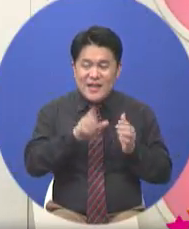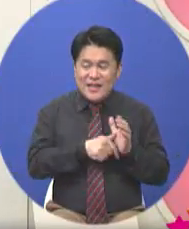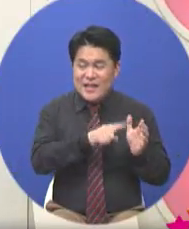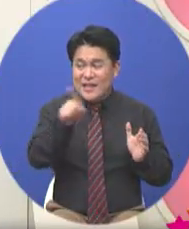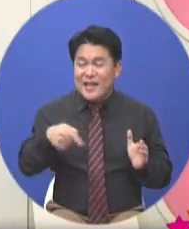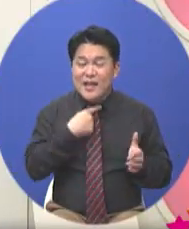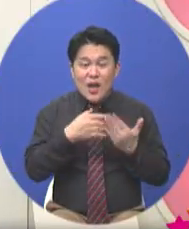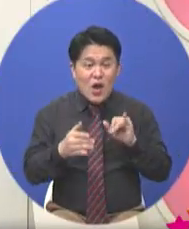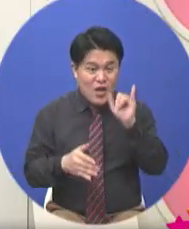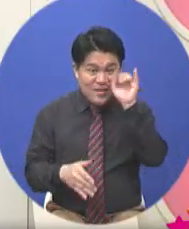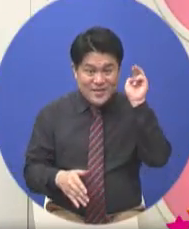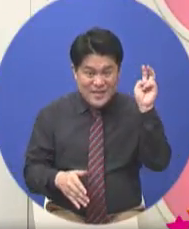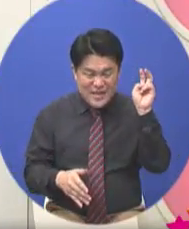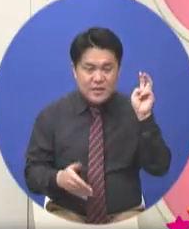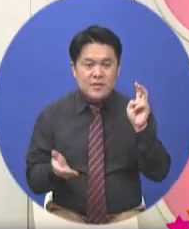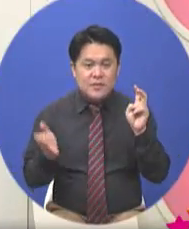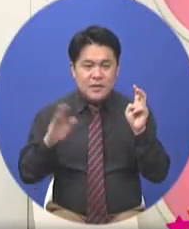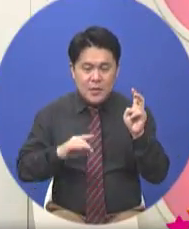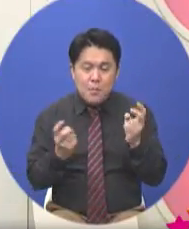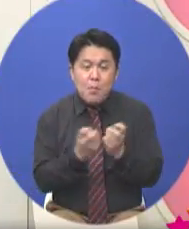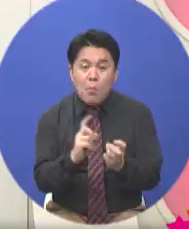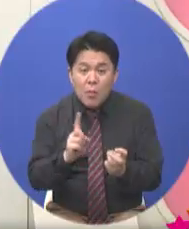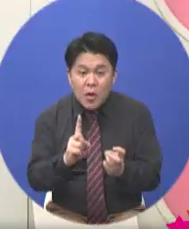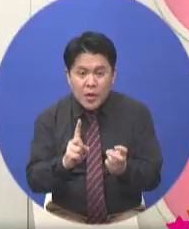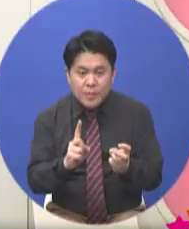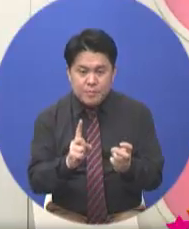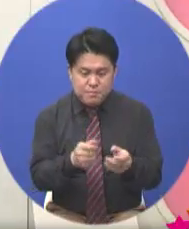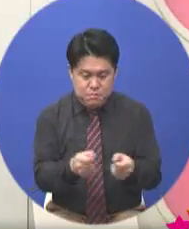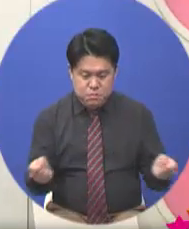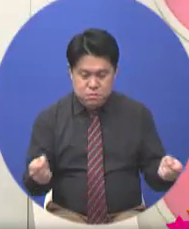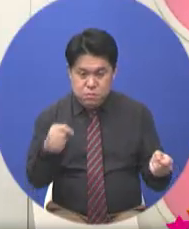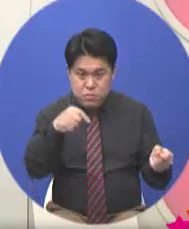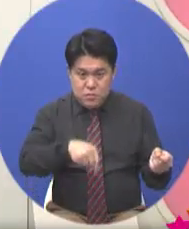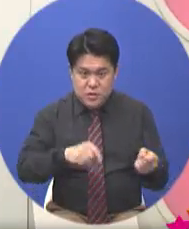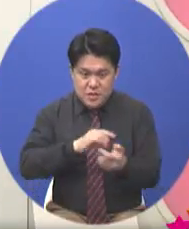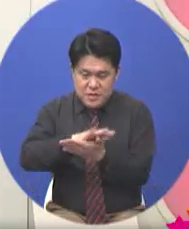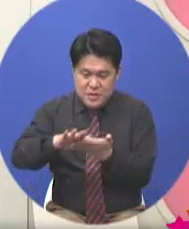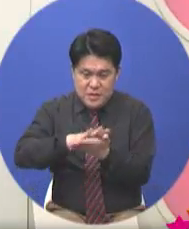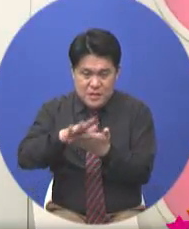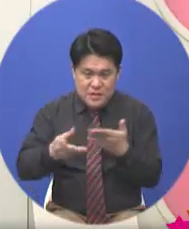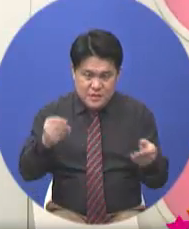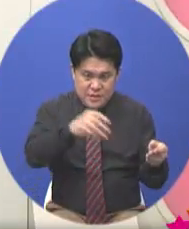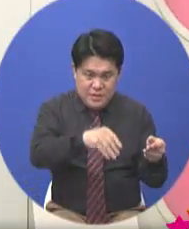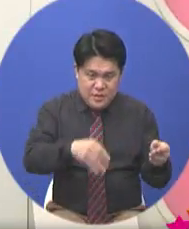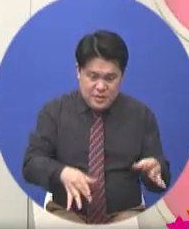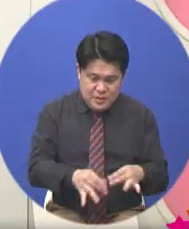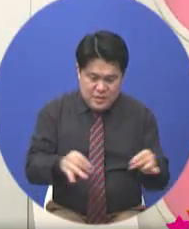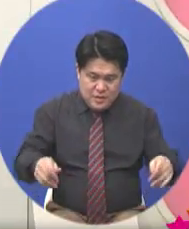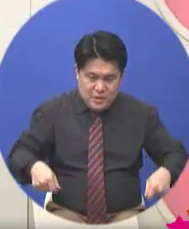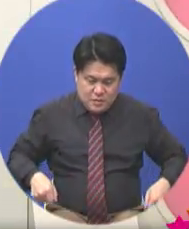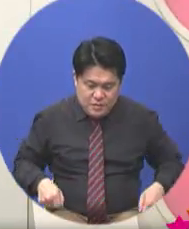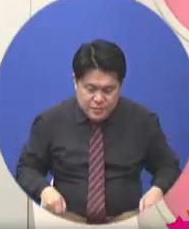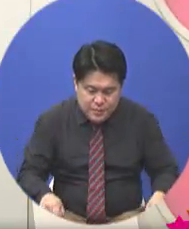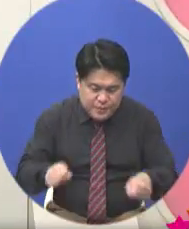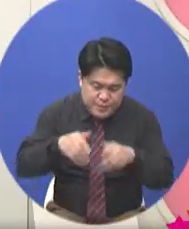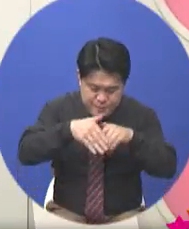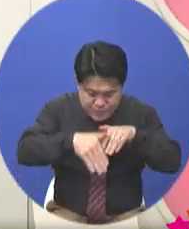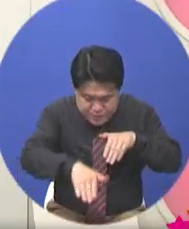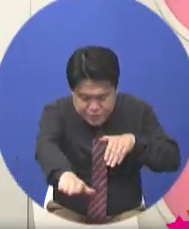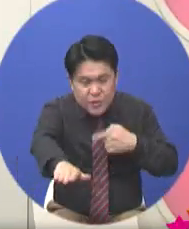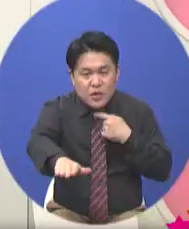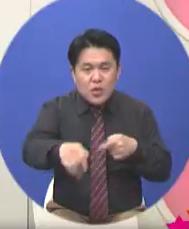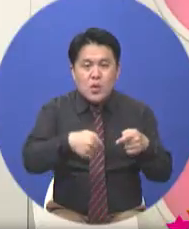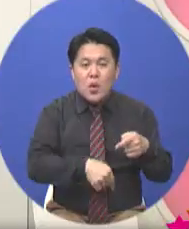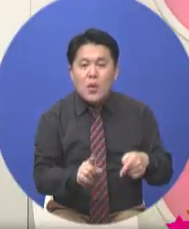날에는 이것 속에 집단을 넣고 산비탈에서 눈썰매를 타고 놀았는데 이것은 무엇일까요?